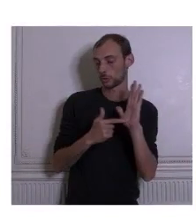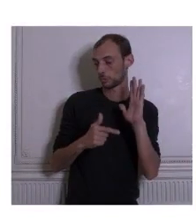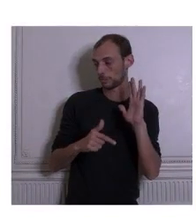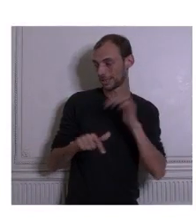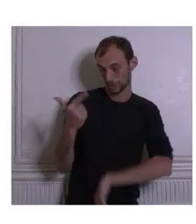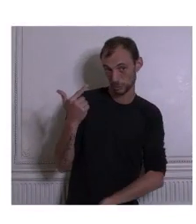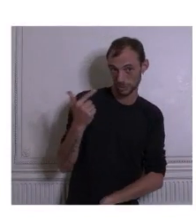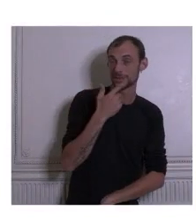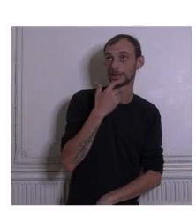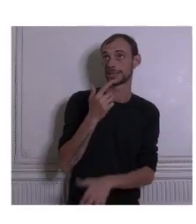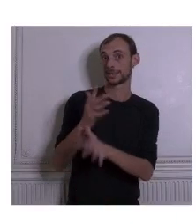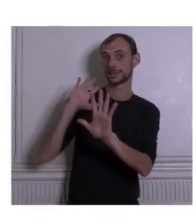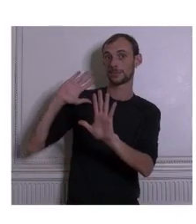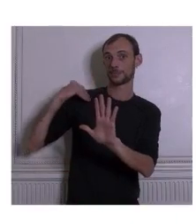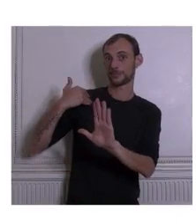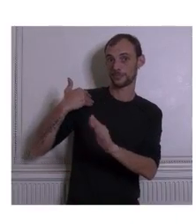écrit